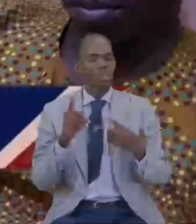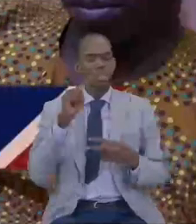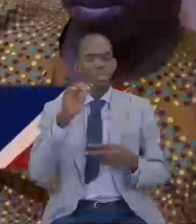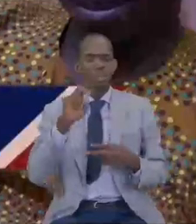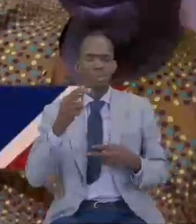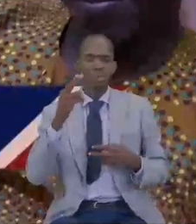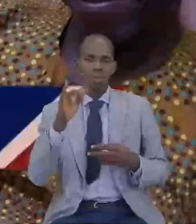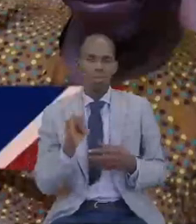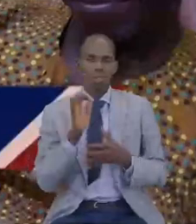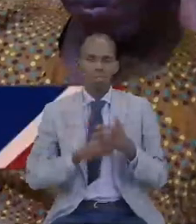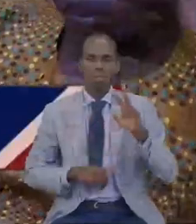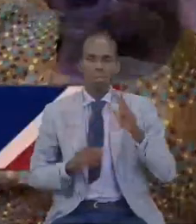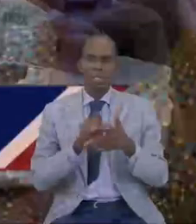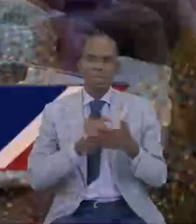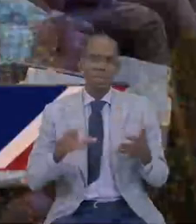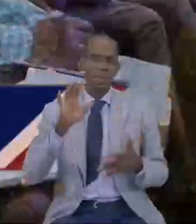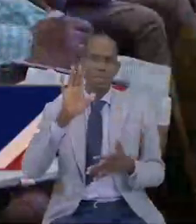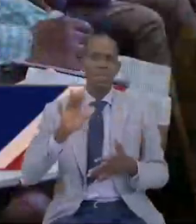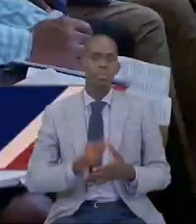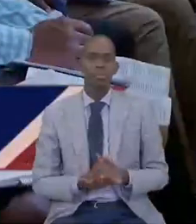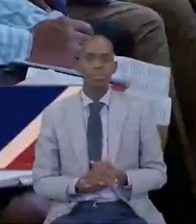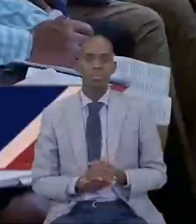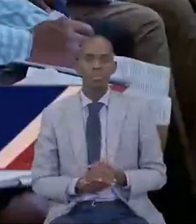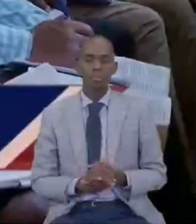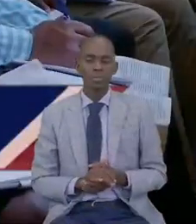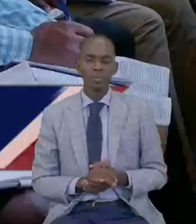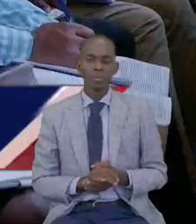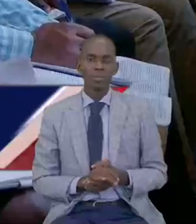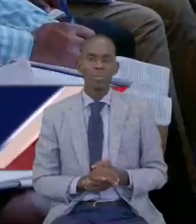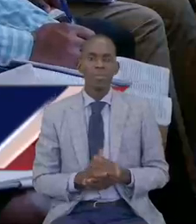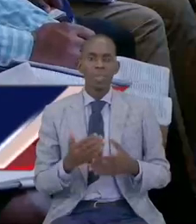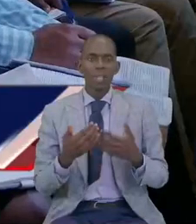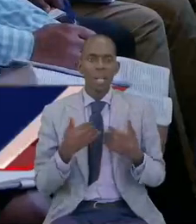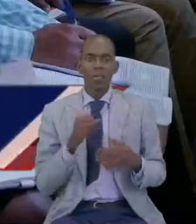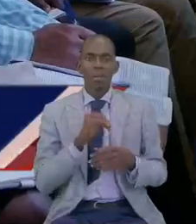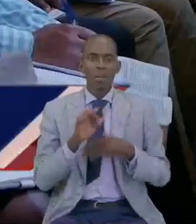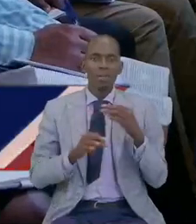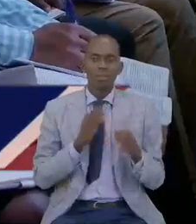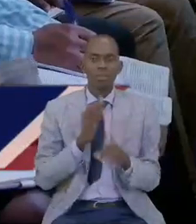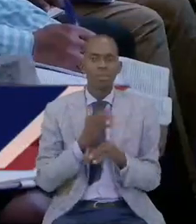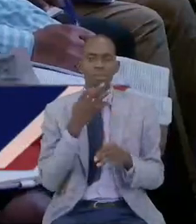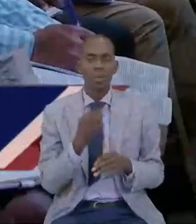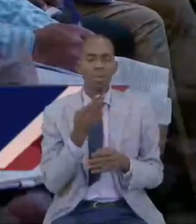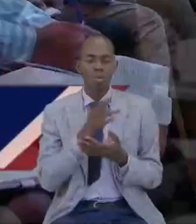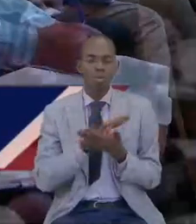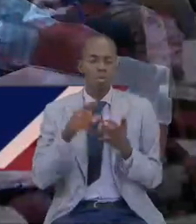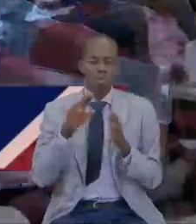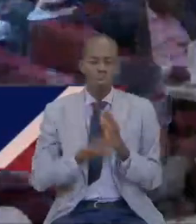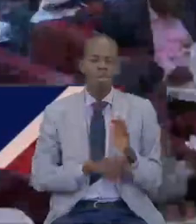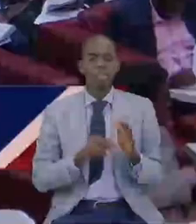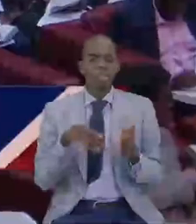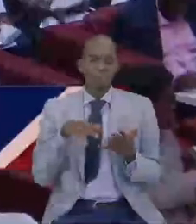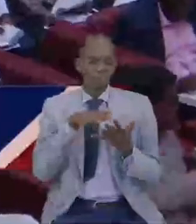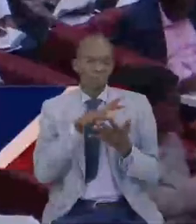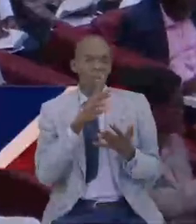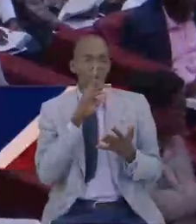2 Timothée chapitre 3, verset 5. 2 Timothée 3, 5. Ayant l'apparence de la piété, sont les religieux.